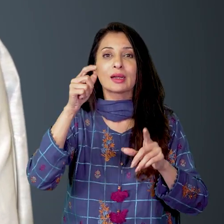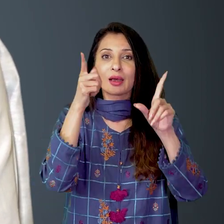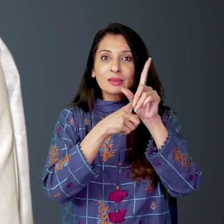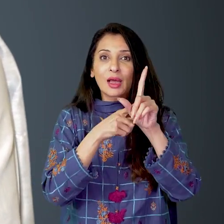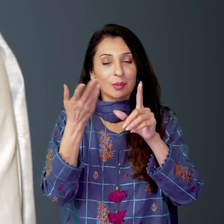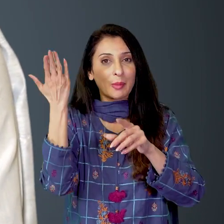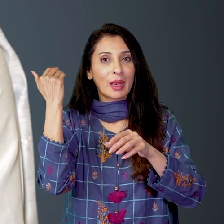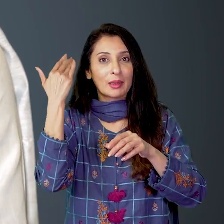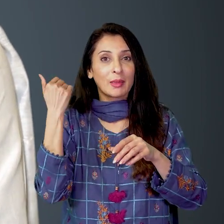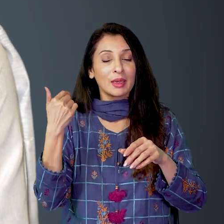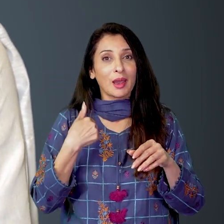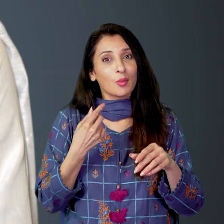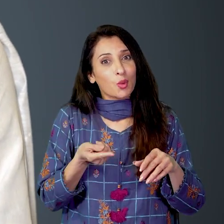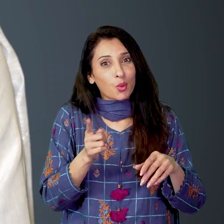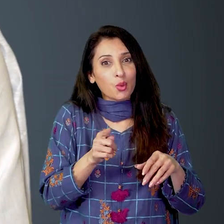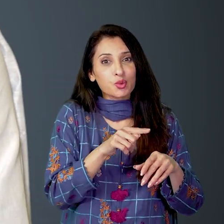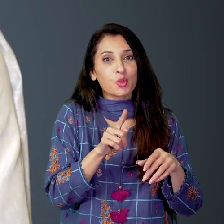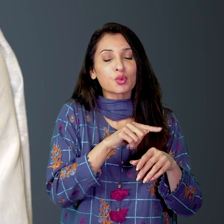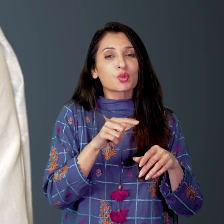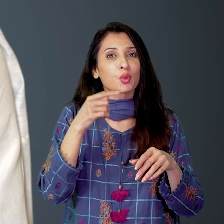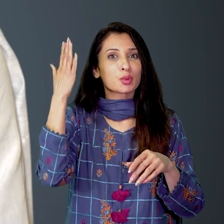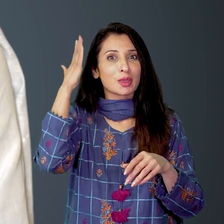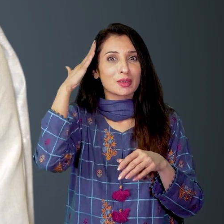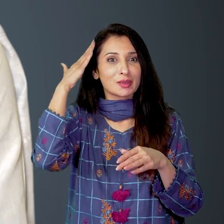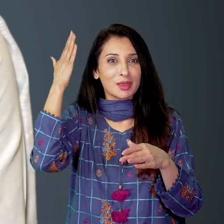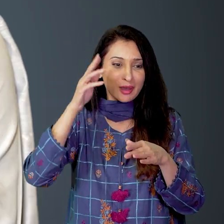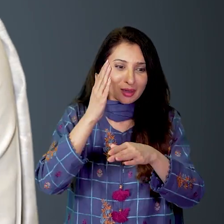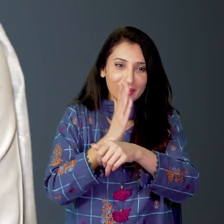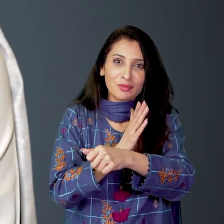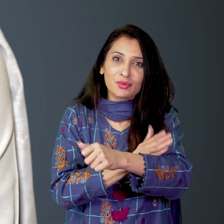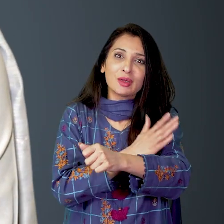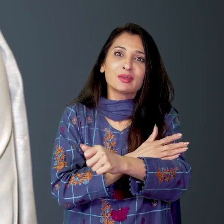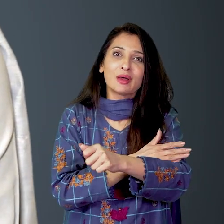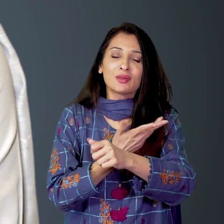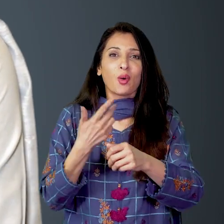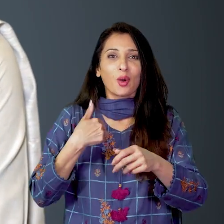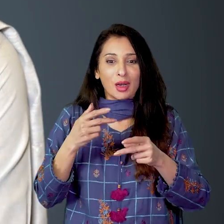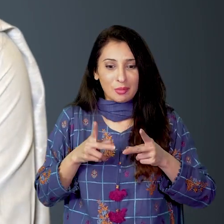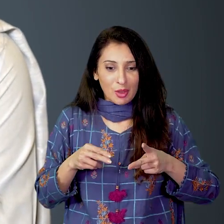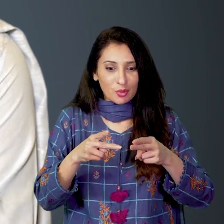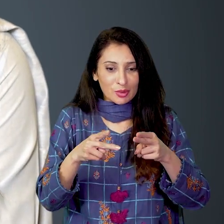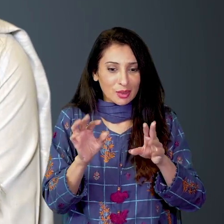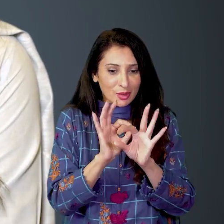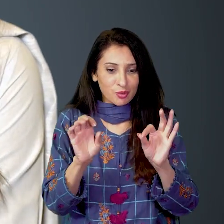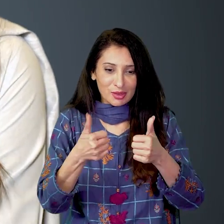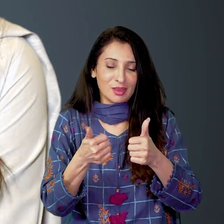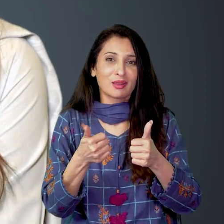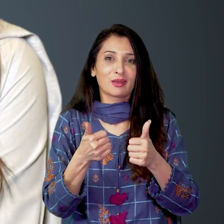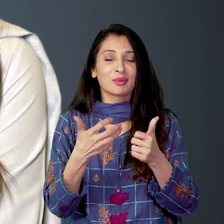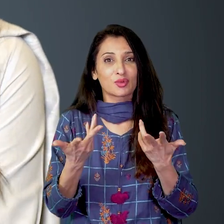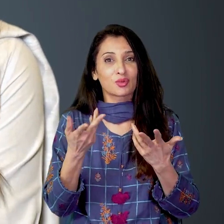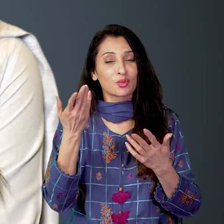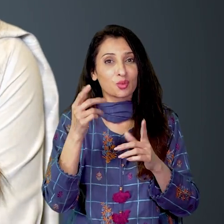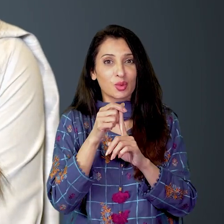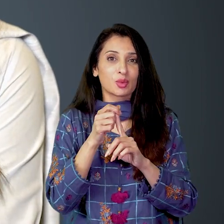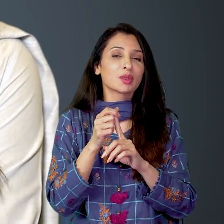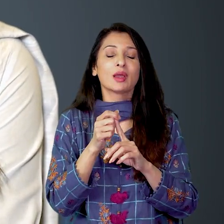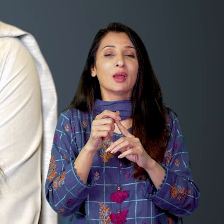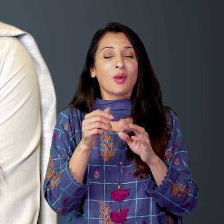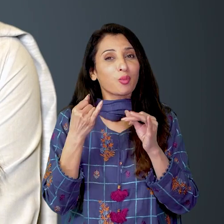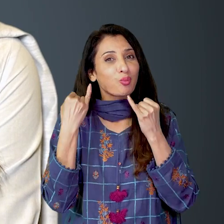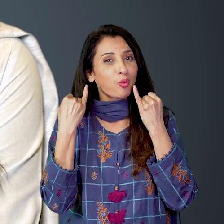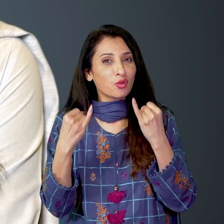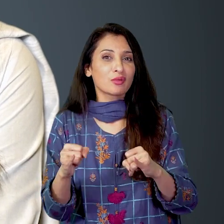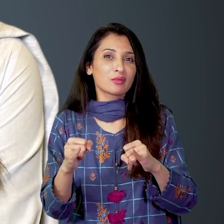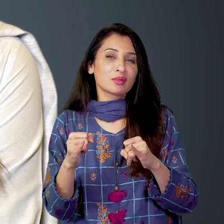4 हेड इंजरी के केसेस रोज़ आते थे और हमें ऑपरेट करने पड़ते थे। और वो सिवियर हेड इंजरी होती थी। एक हेड